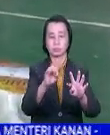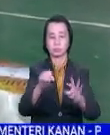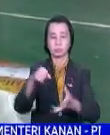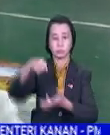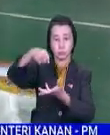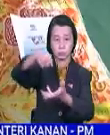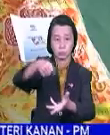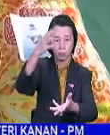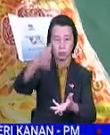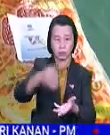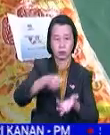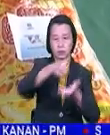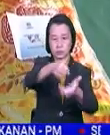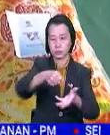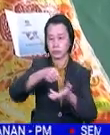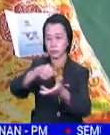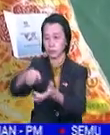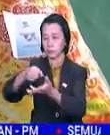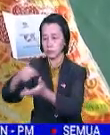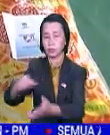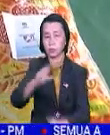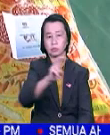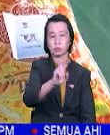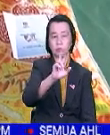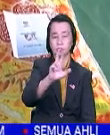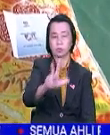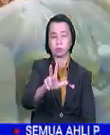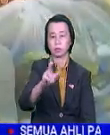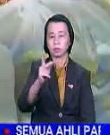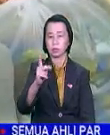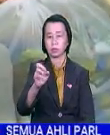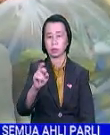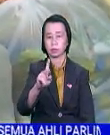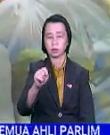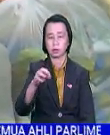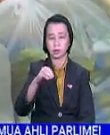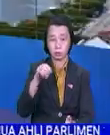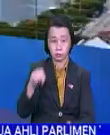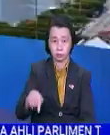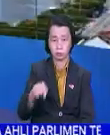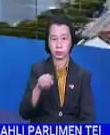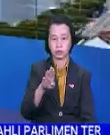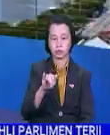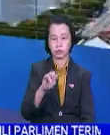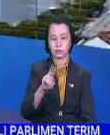call makanan tersebut akan dialihkan kepada 23 buah ke arti di Bintulu